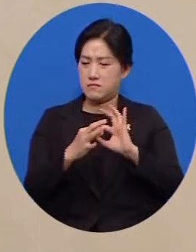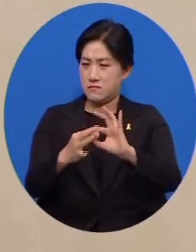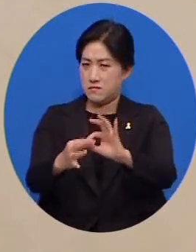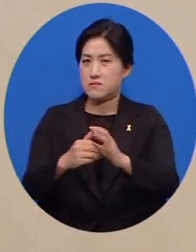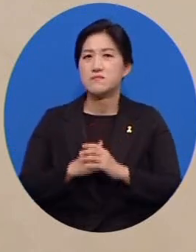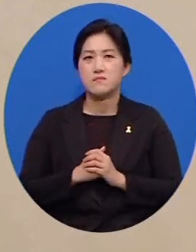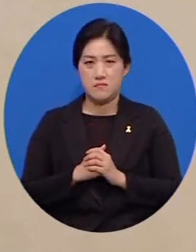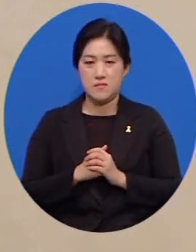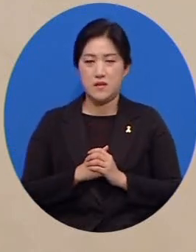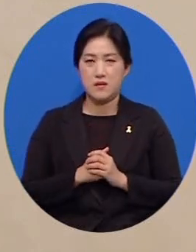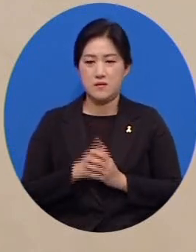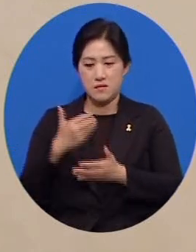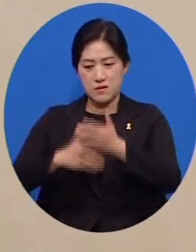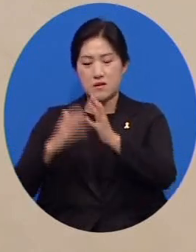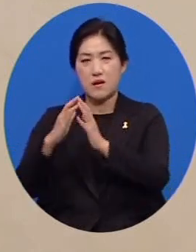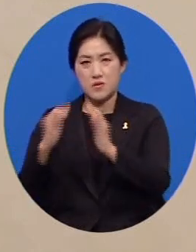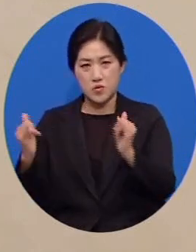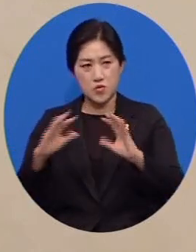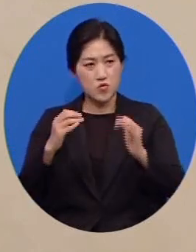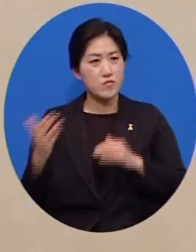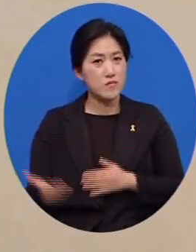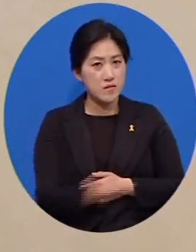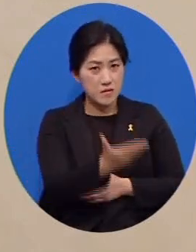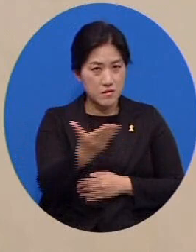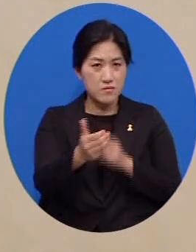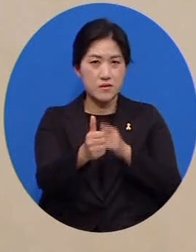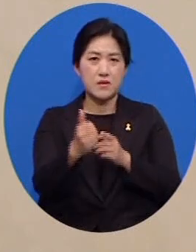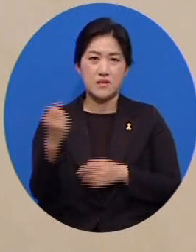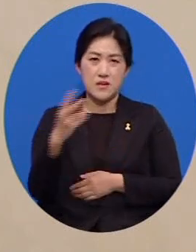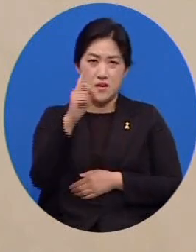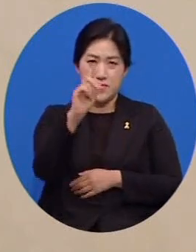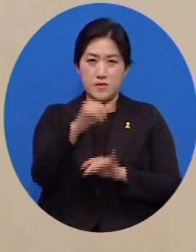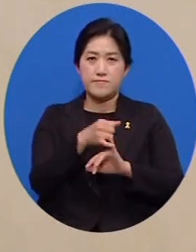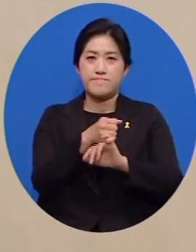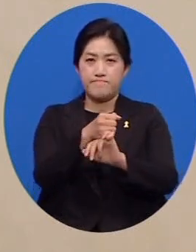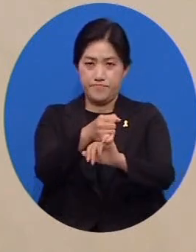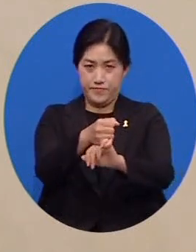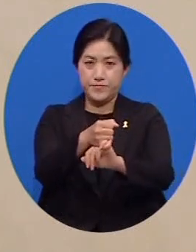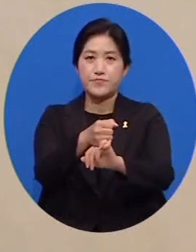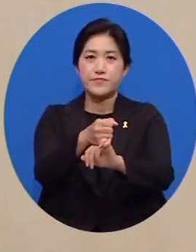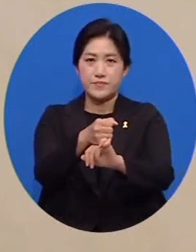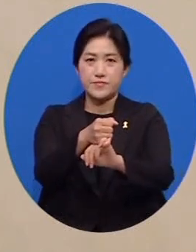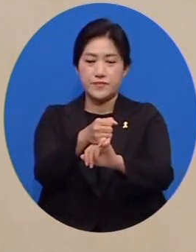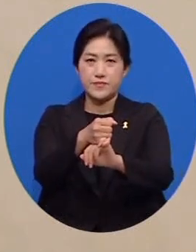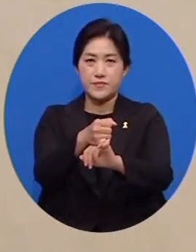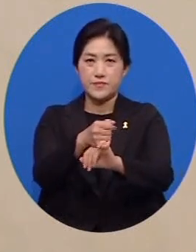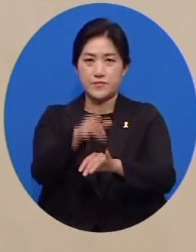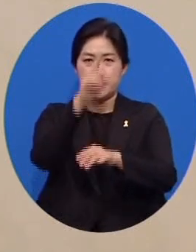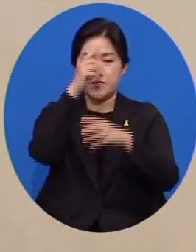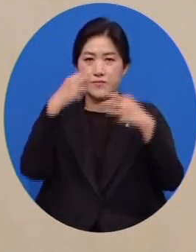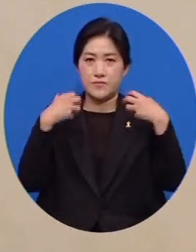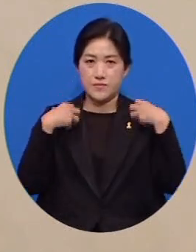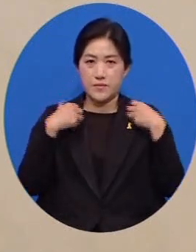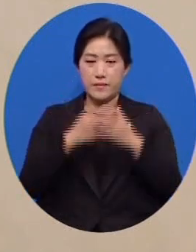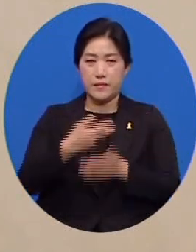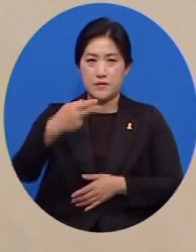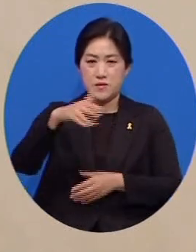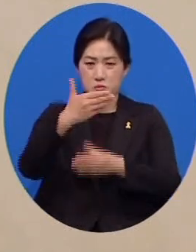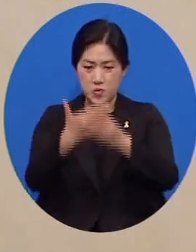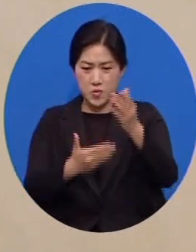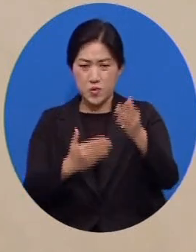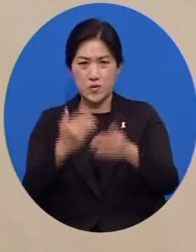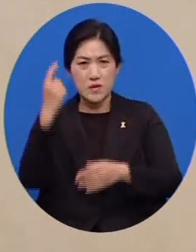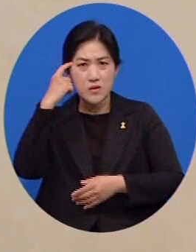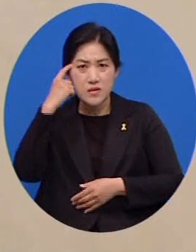유가족과 국민 여러분께 다시 한번 약속드립니다. 정부는 세월호의